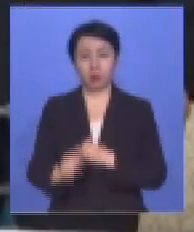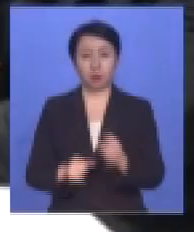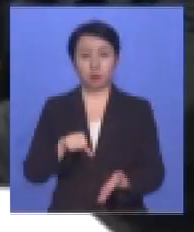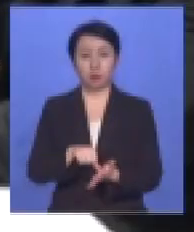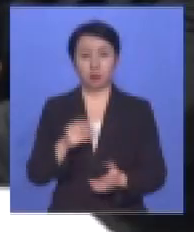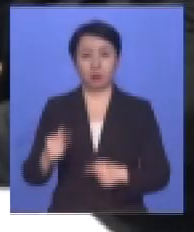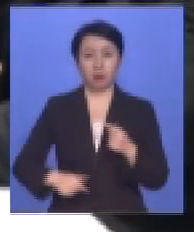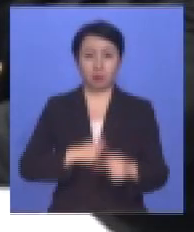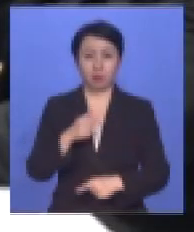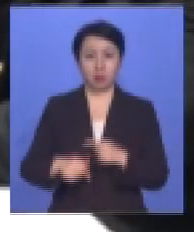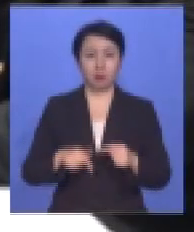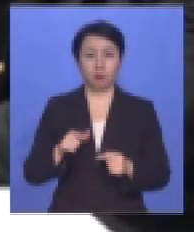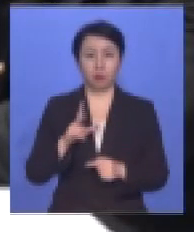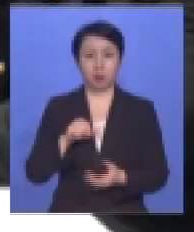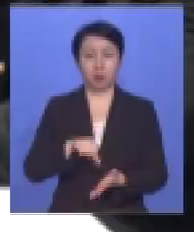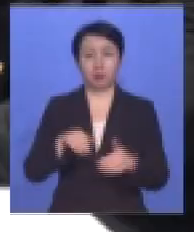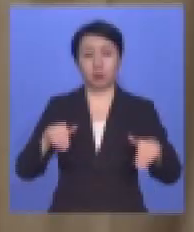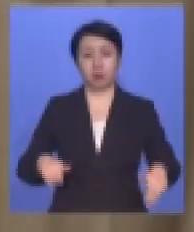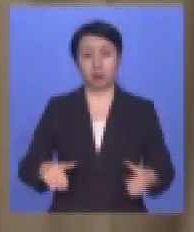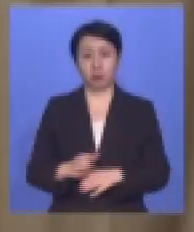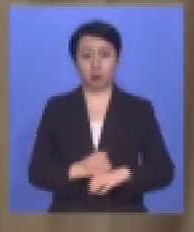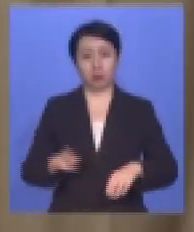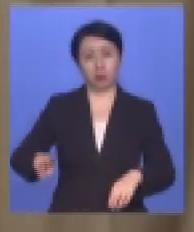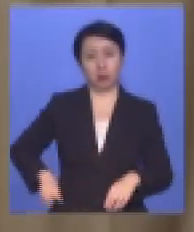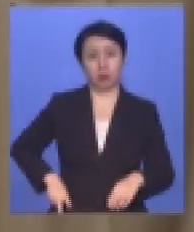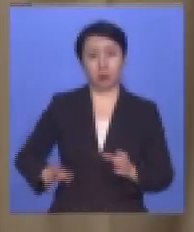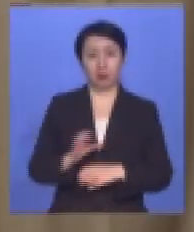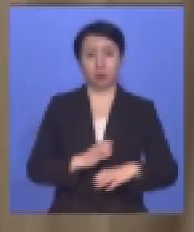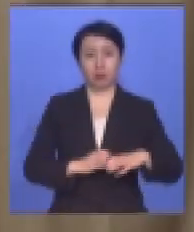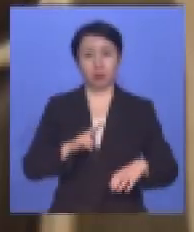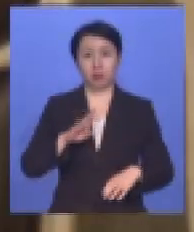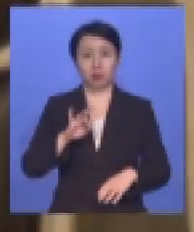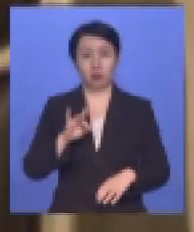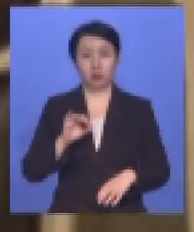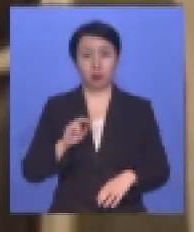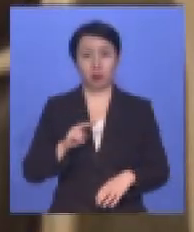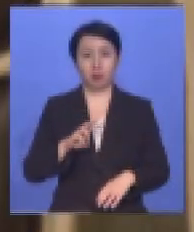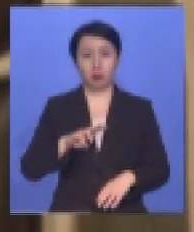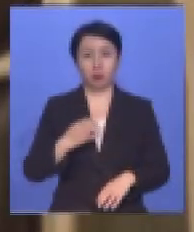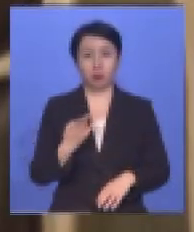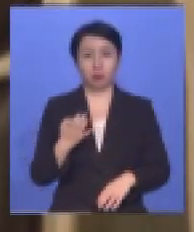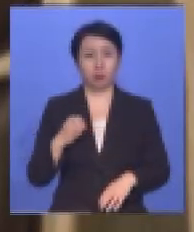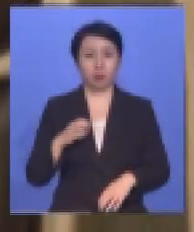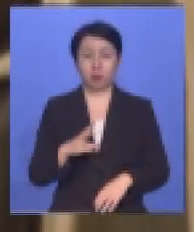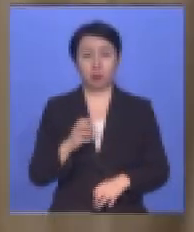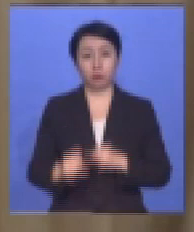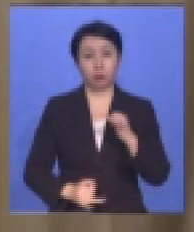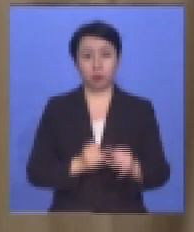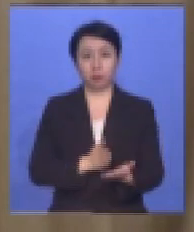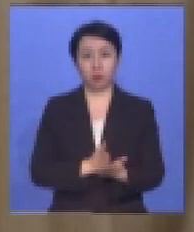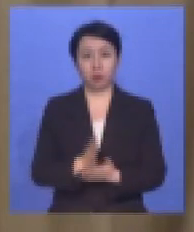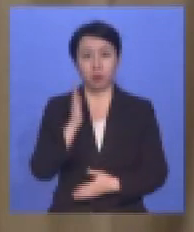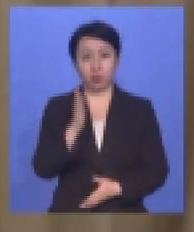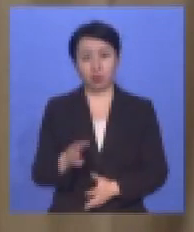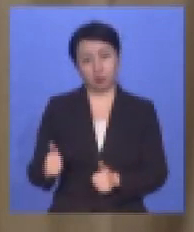переговоров с представителями бизнеса в том числе с председателем совета директоров компании синопек маюн шено обсуждены